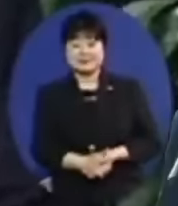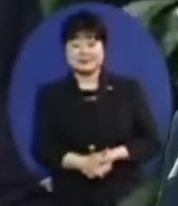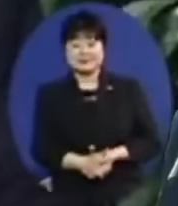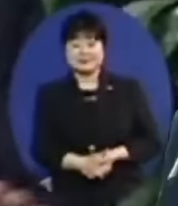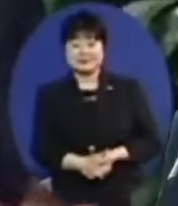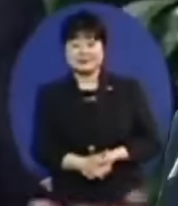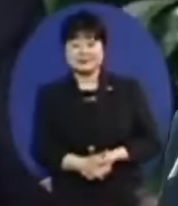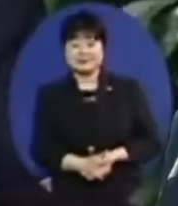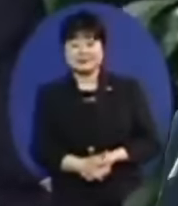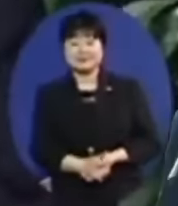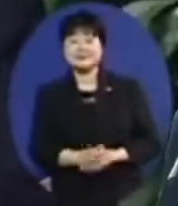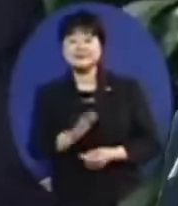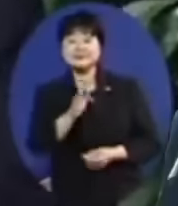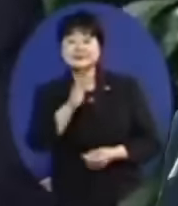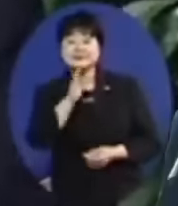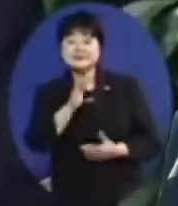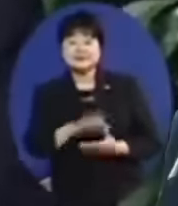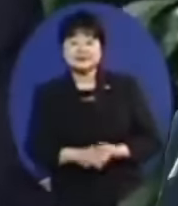적들은